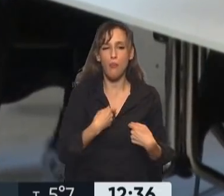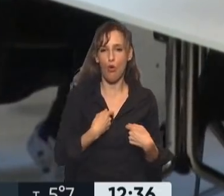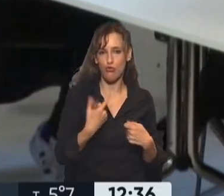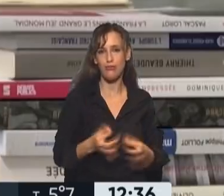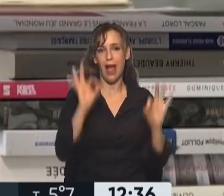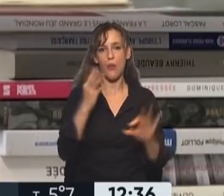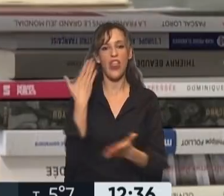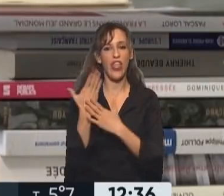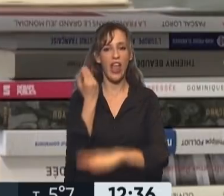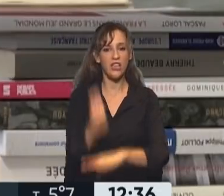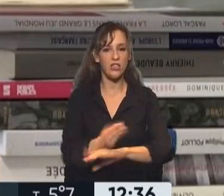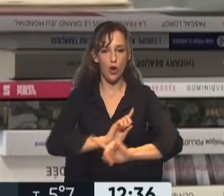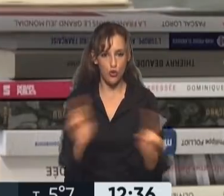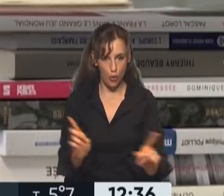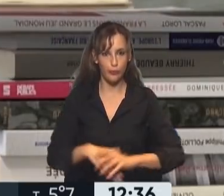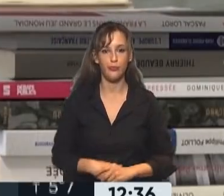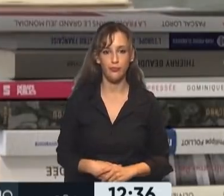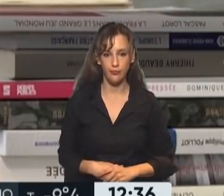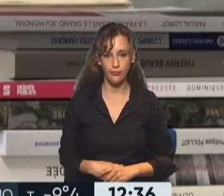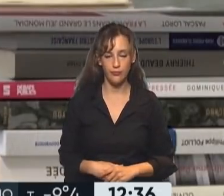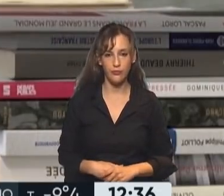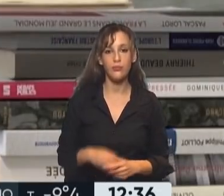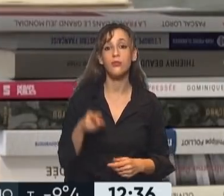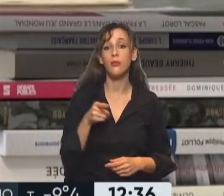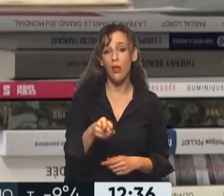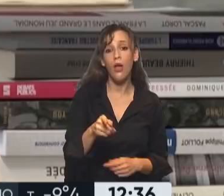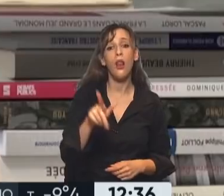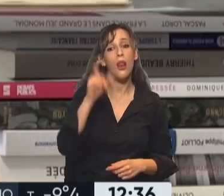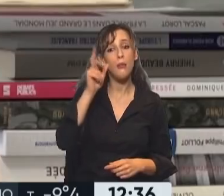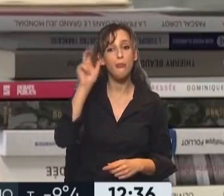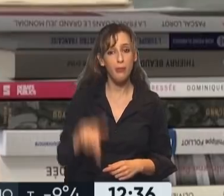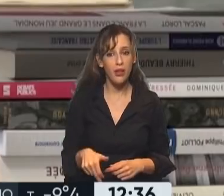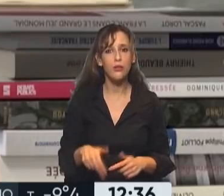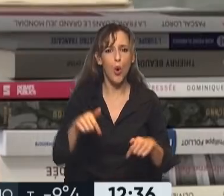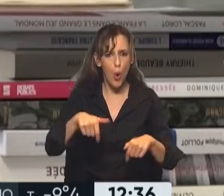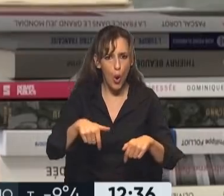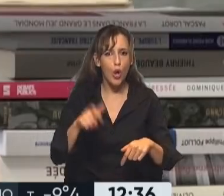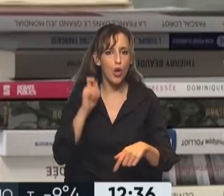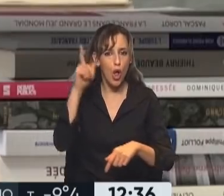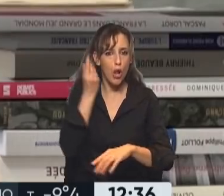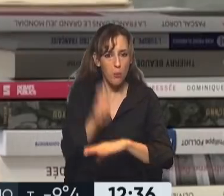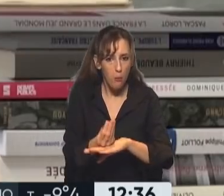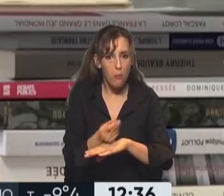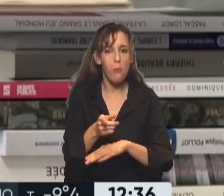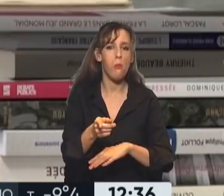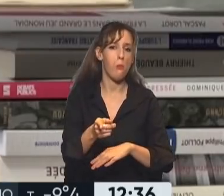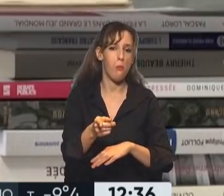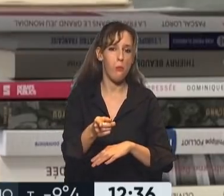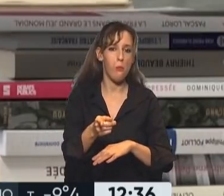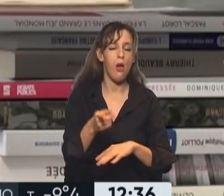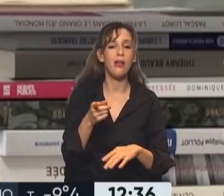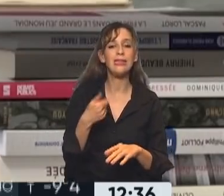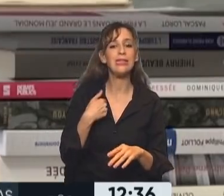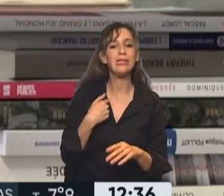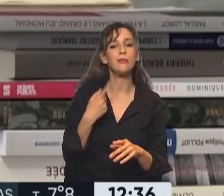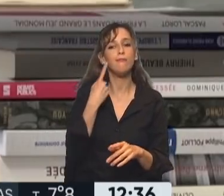gobierno. Il y a aujourd'hui une crainte bien moins importante de voir Marine Le Pen arriver demain au pouvoir. Et on peut voir même d'une